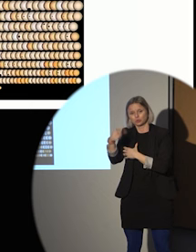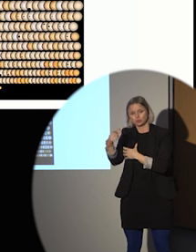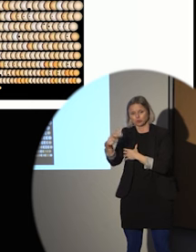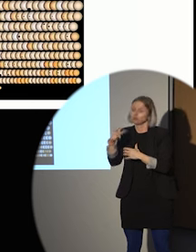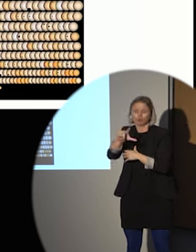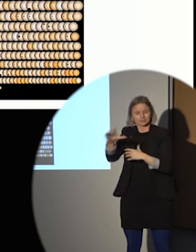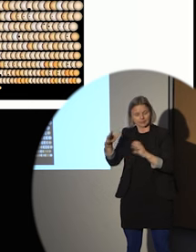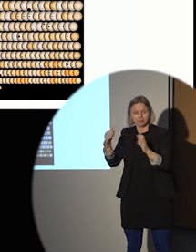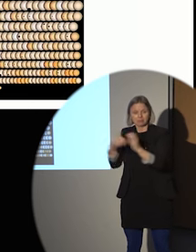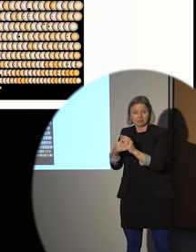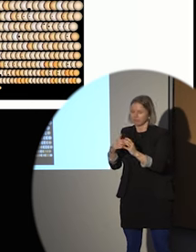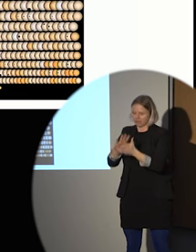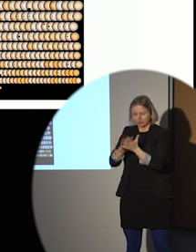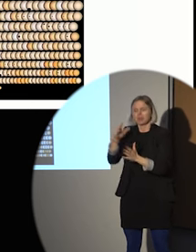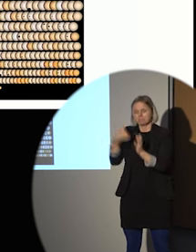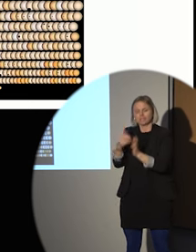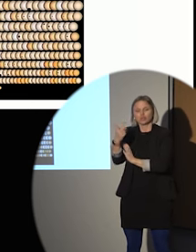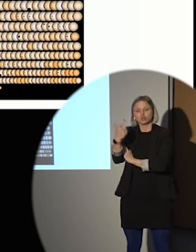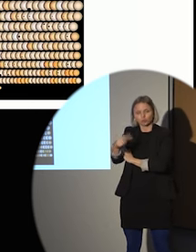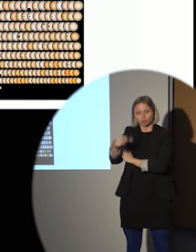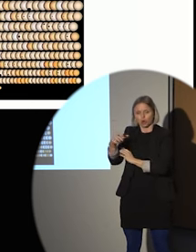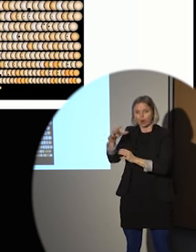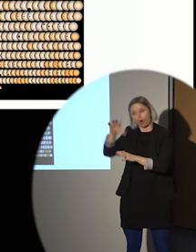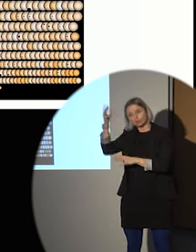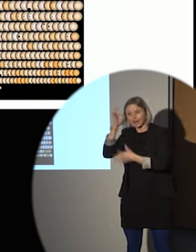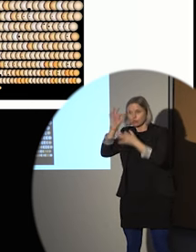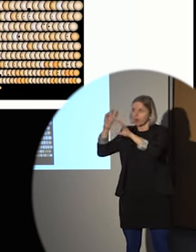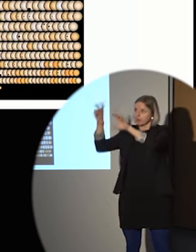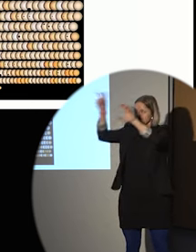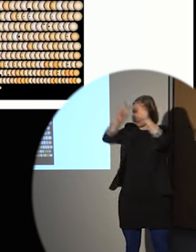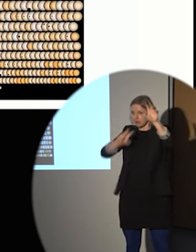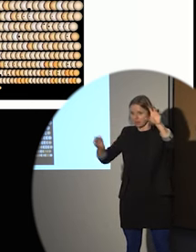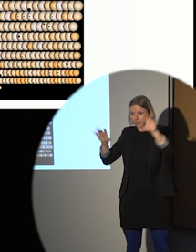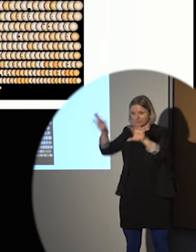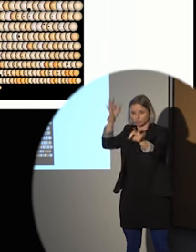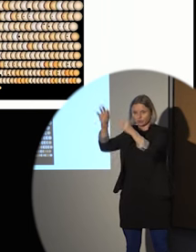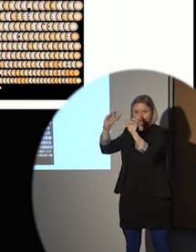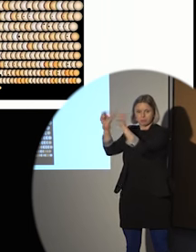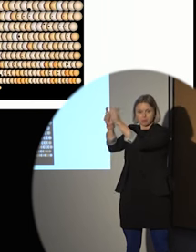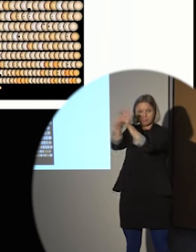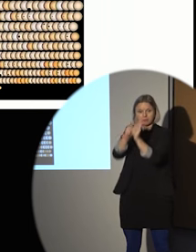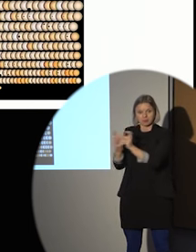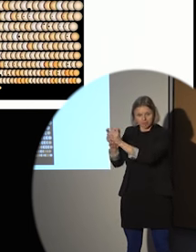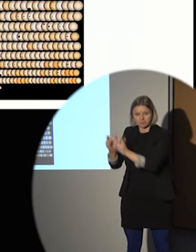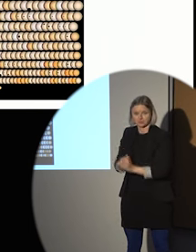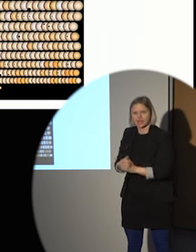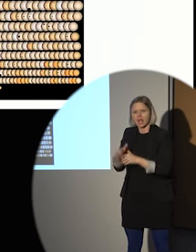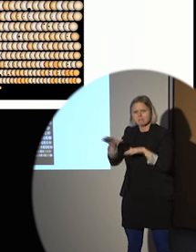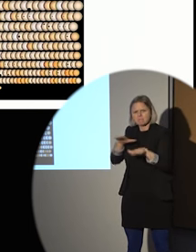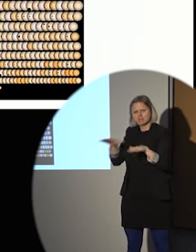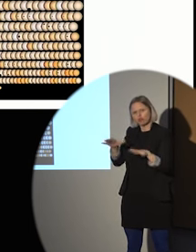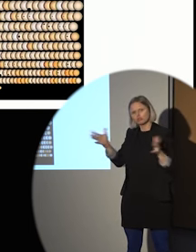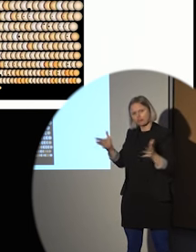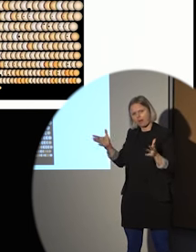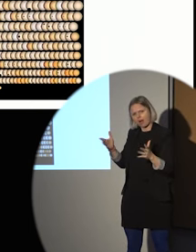extrasolaires. Alors eux, ils ont utilisé une méthode très différente. La méthode qu'ils ont utilisée, c'est la méthode